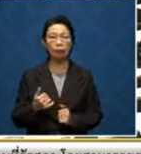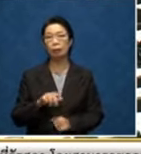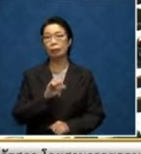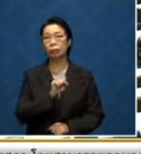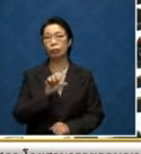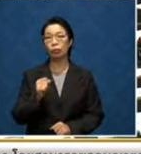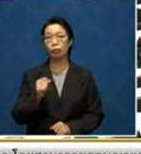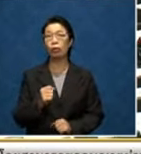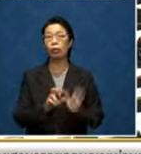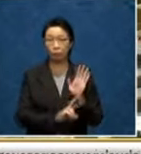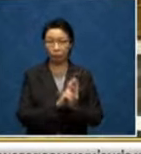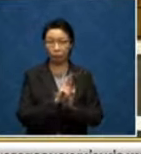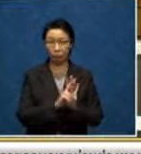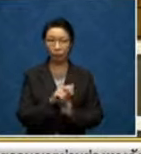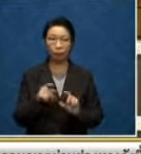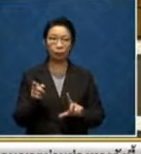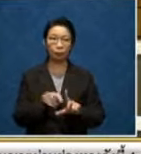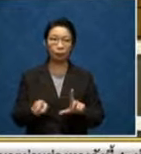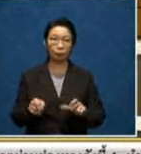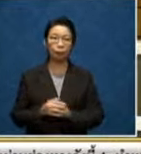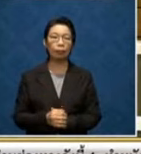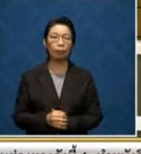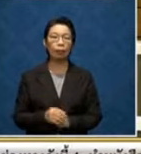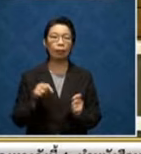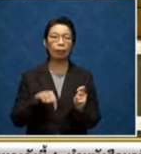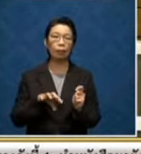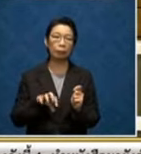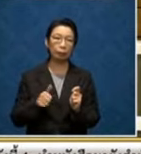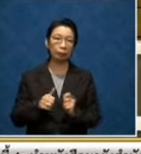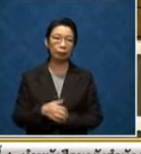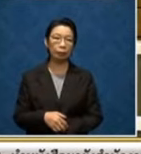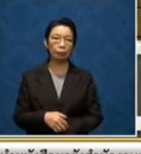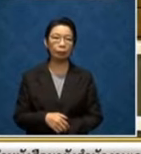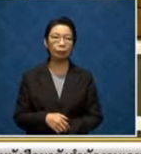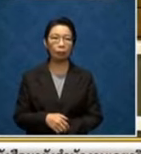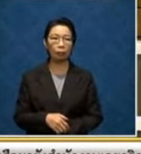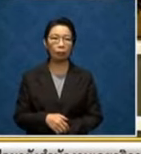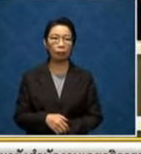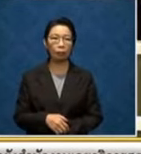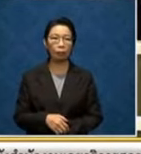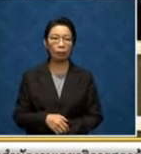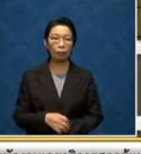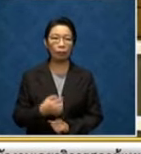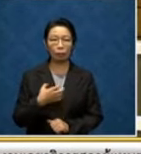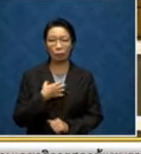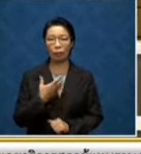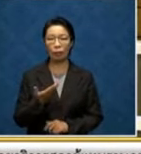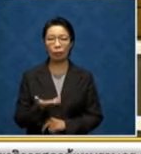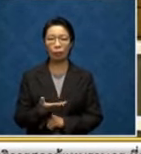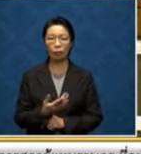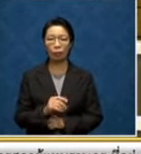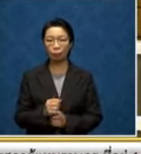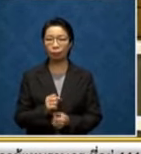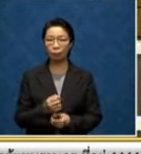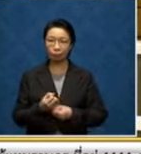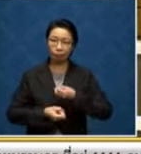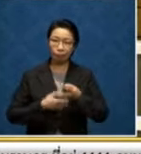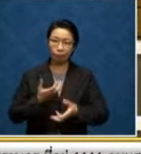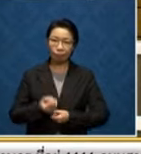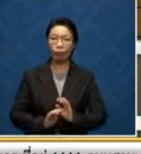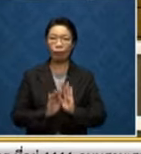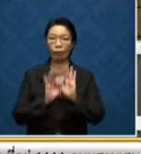เขต 3พักก้าวไกลอำเภอเมืองอำเภอแม่เมาะอำเภอแม่ทะขอแสดงข้อคิดเห็นต่อท่านประธานสภาผ่าน